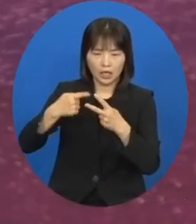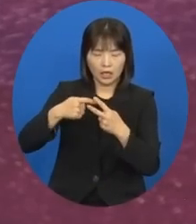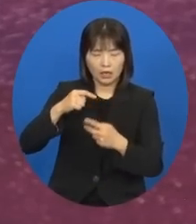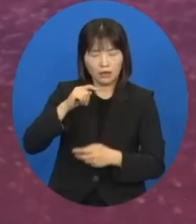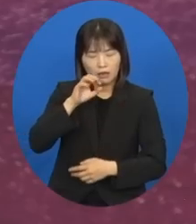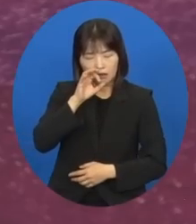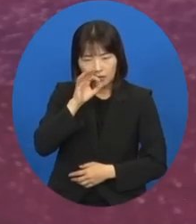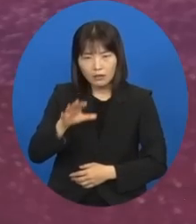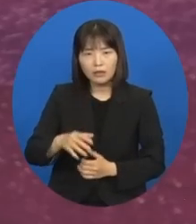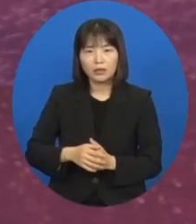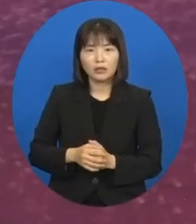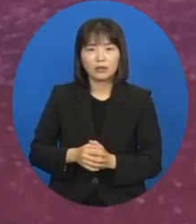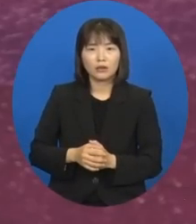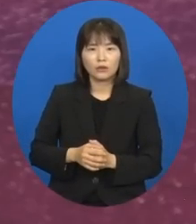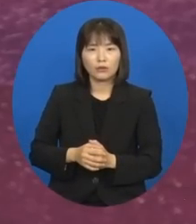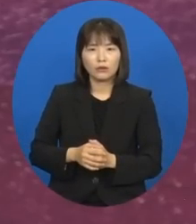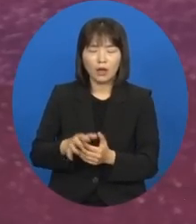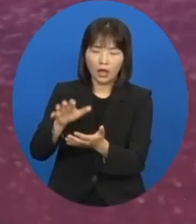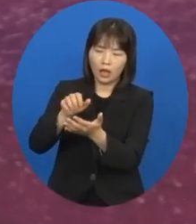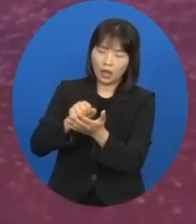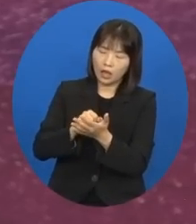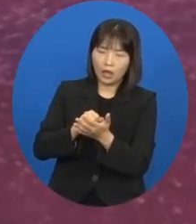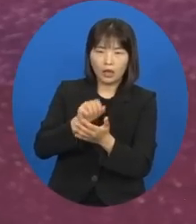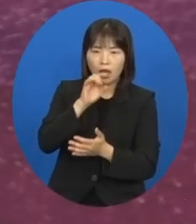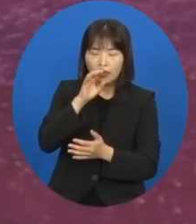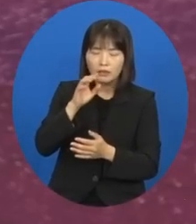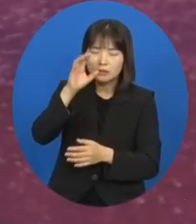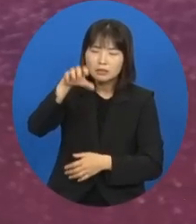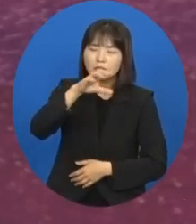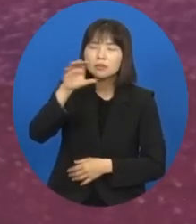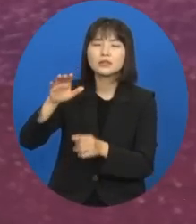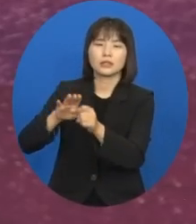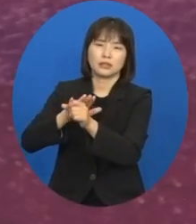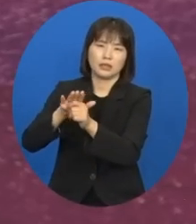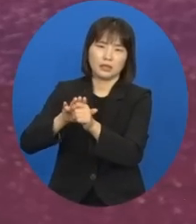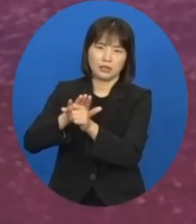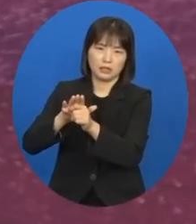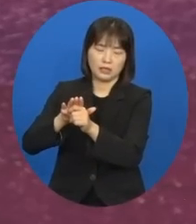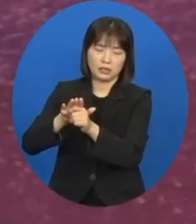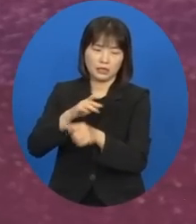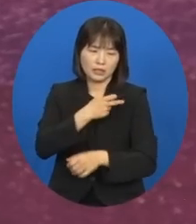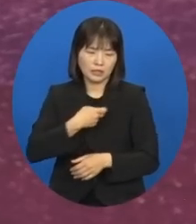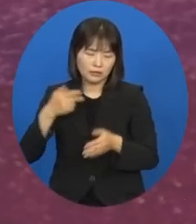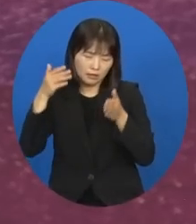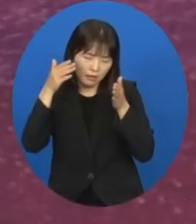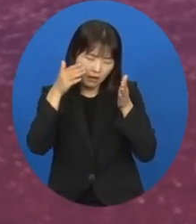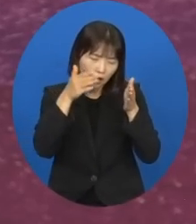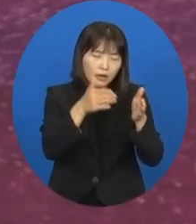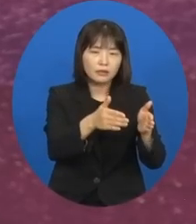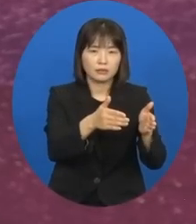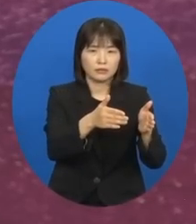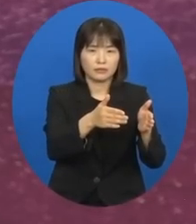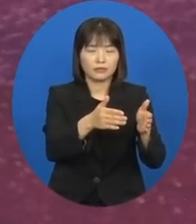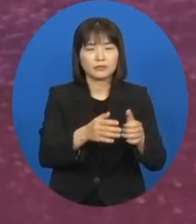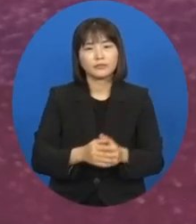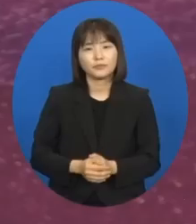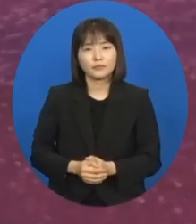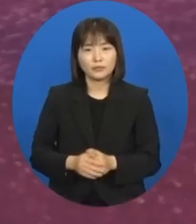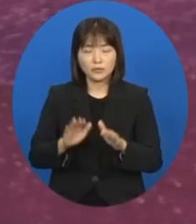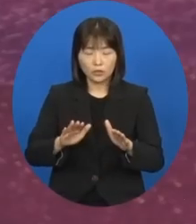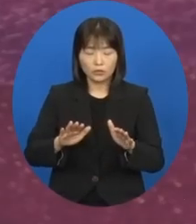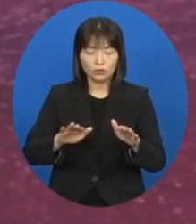없고 도무지 납득할 수도 없는 그 십자가의 사랑이 그 제자들을 향하고 있는 것입니다 오늘